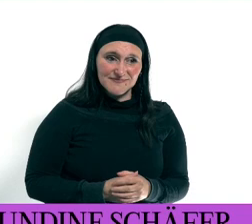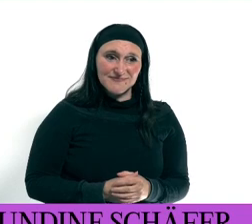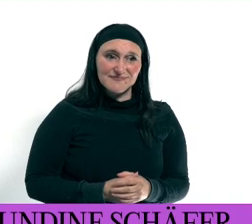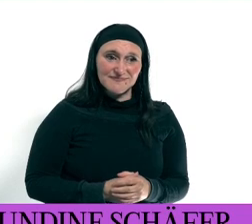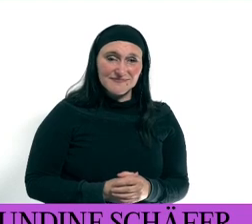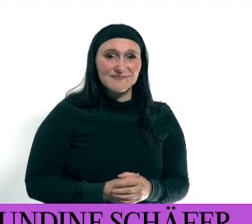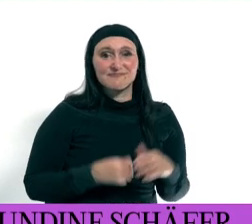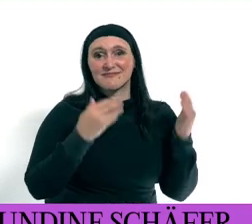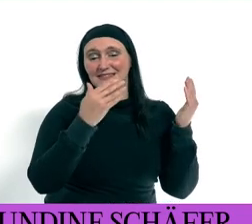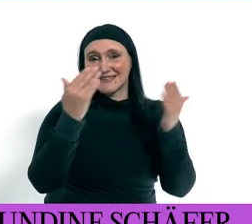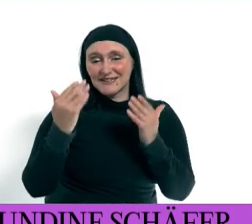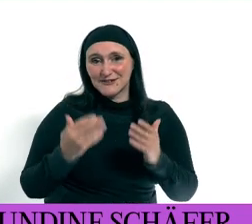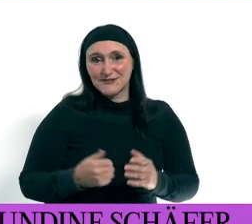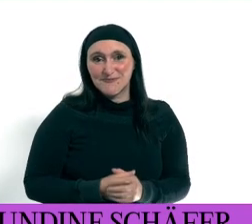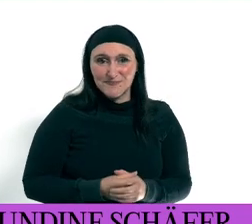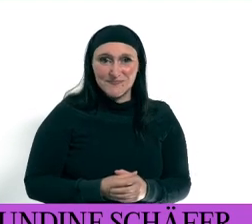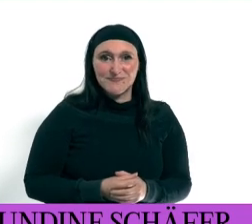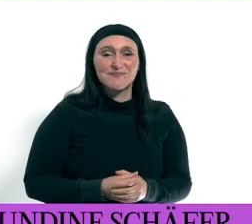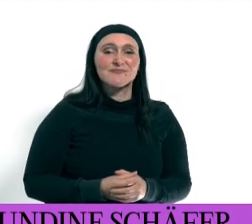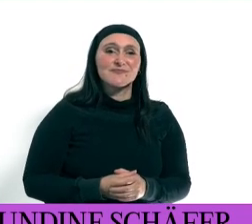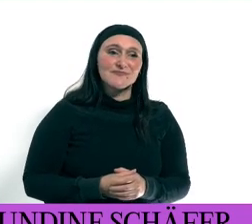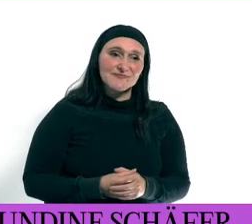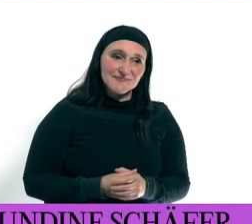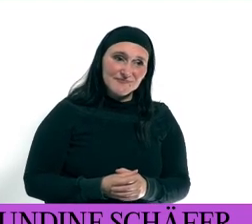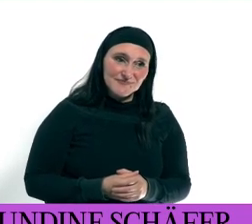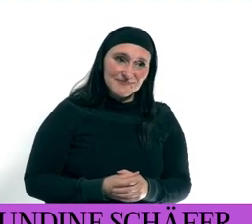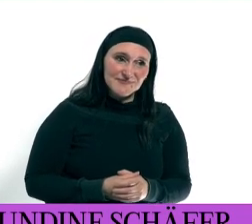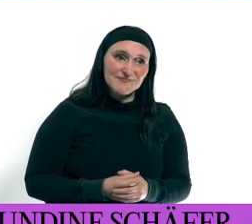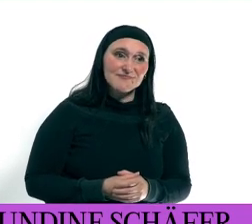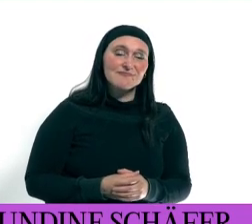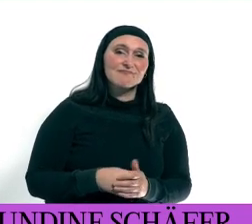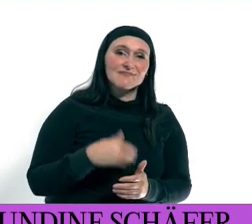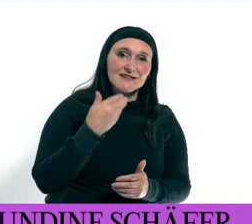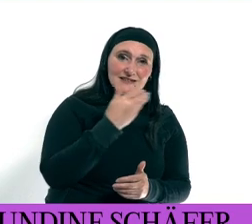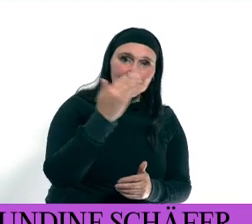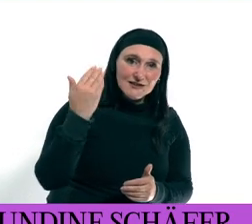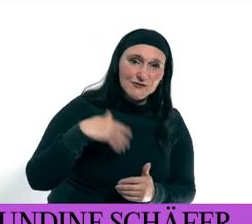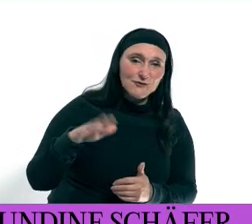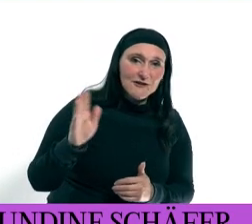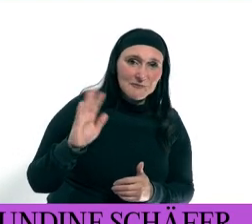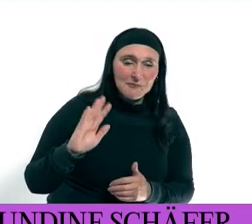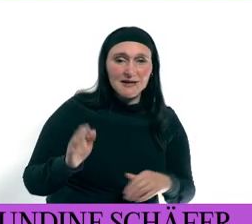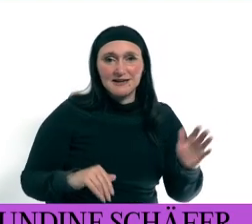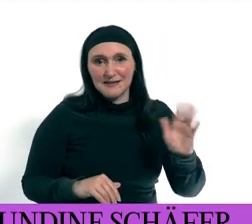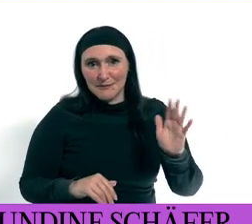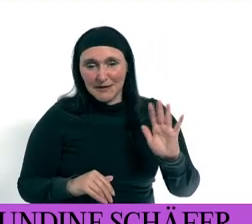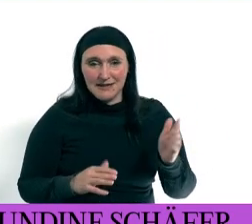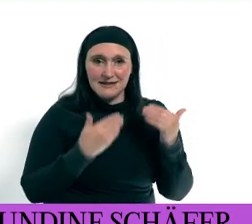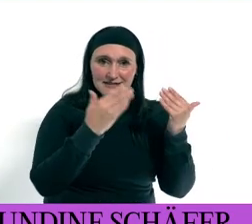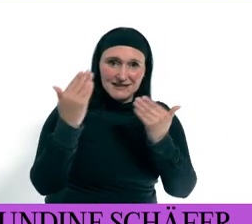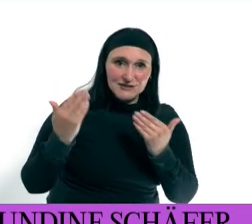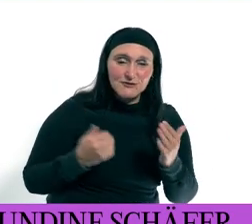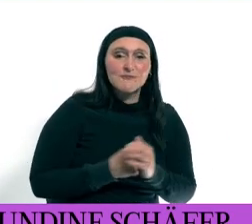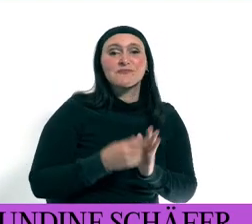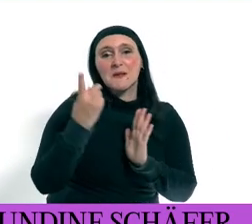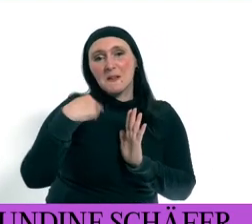very much. Bye bye, Matthias, Alessio. Alessio, bye bye. Matthias, bye bye. Yeah. We'll see each other